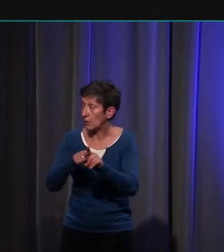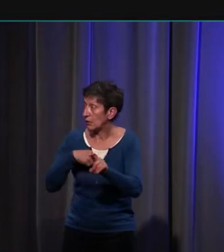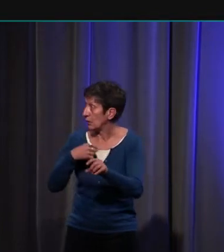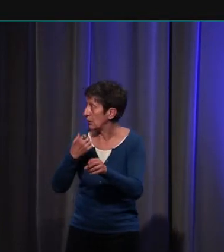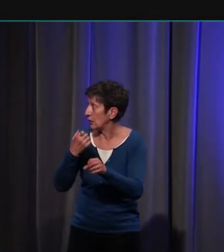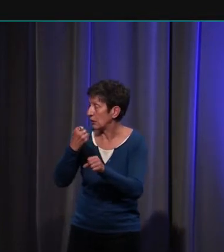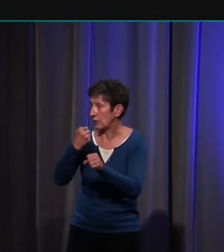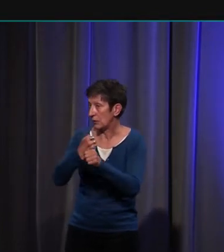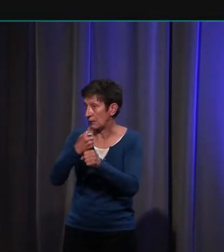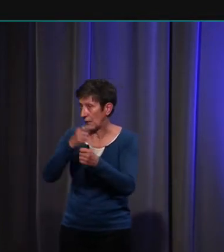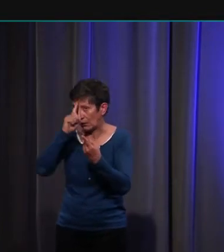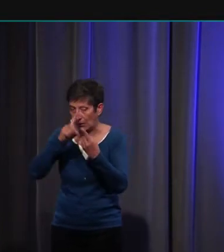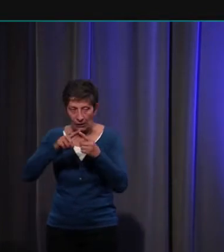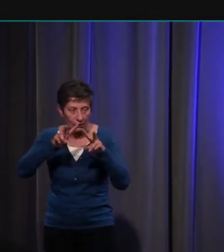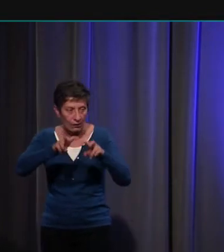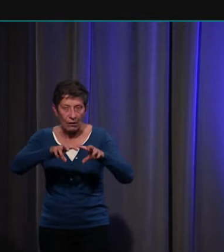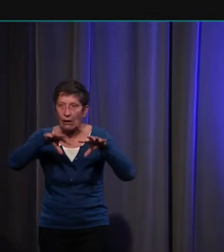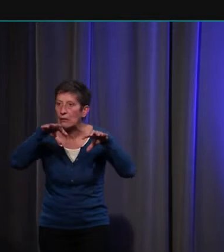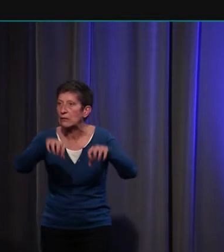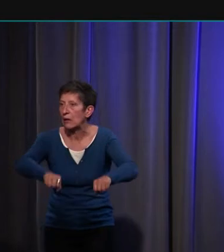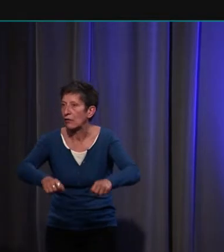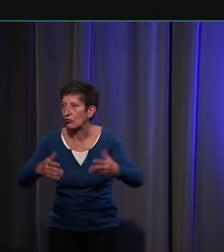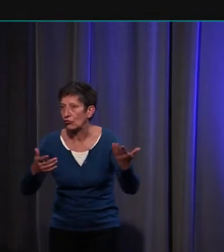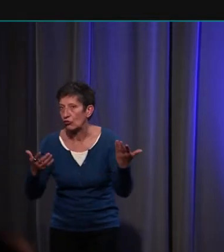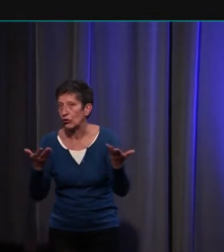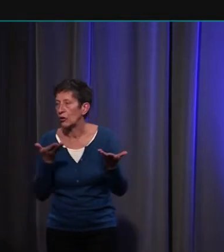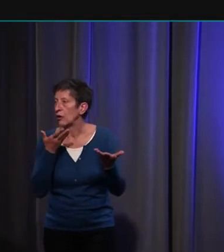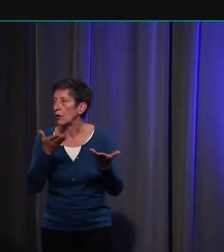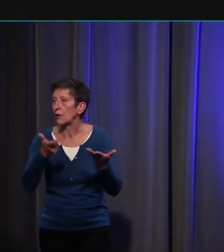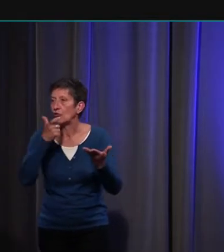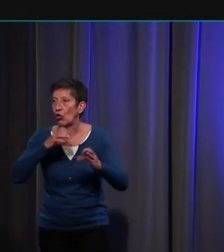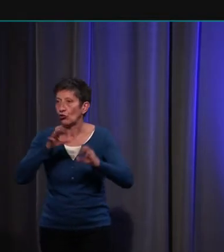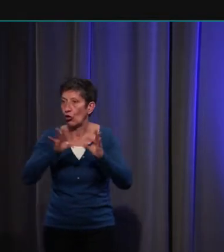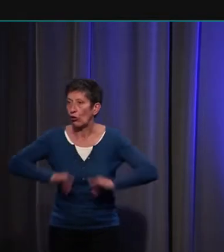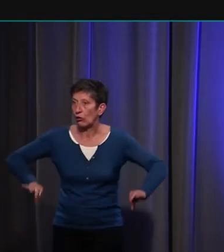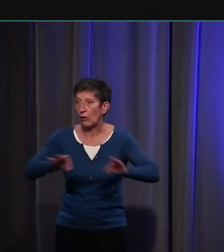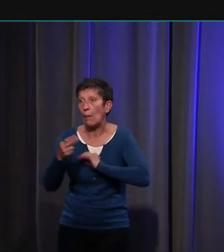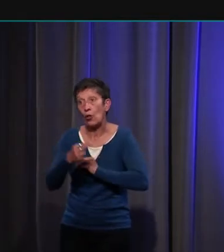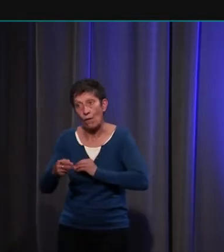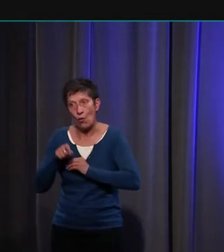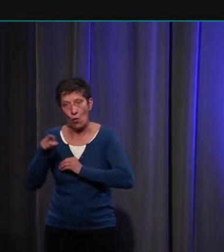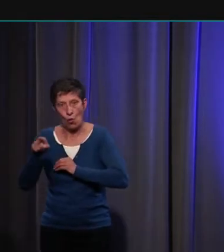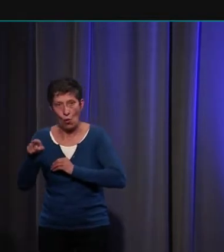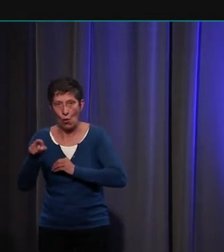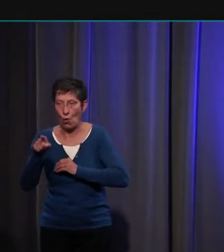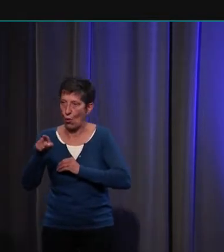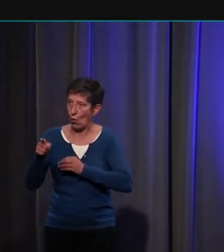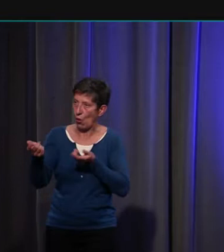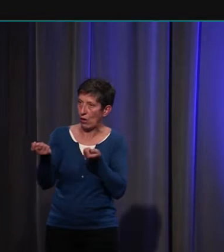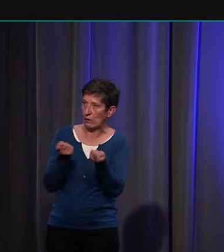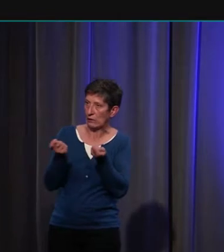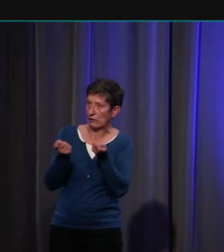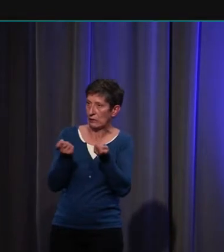qui s'est passé parce que jean sans terre et pas bouvines mais c'est son neveu automne de breivik qui est à la tête de des troupes de l'empereur romain